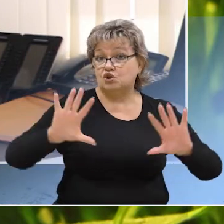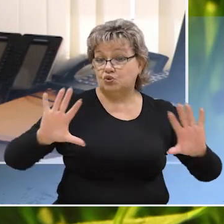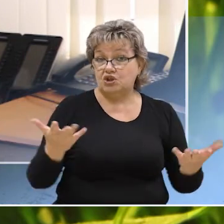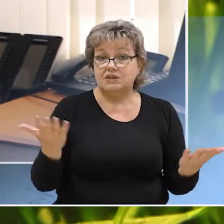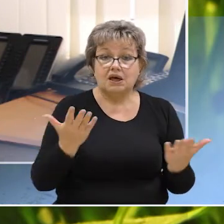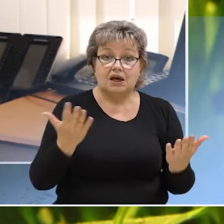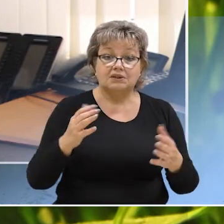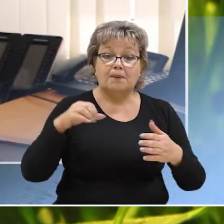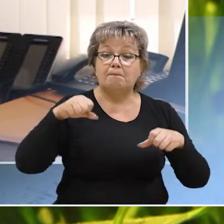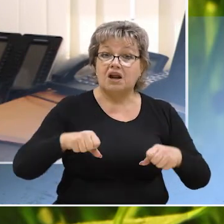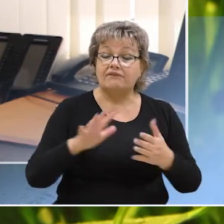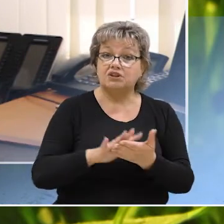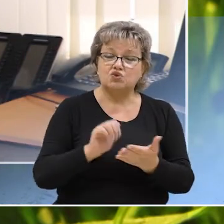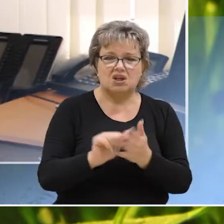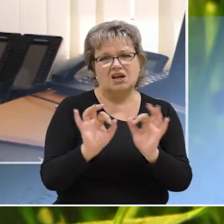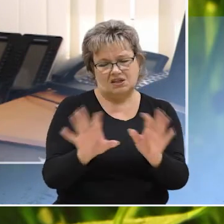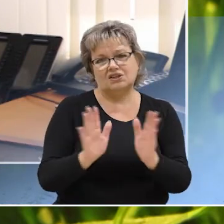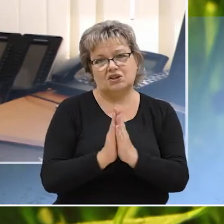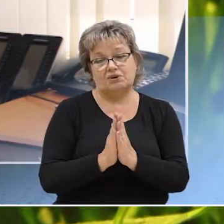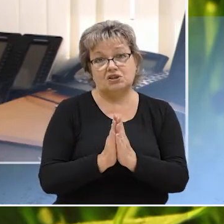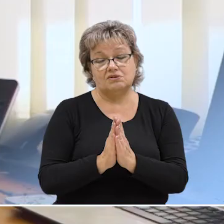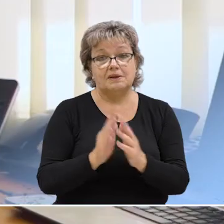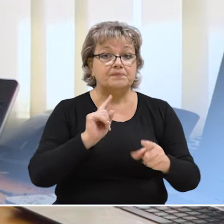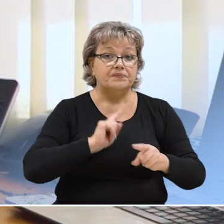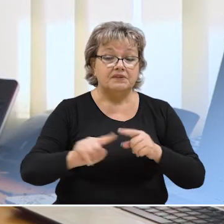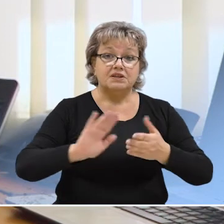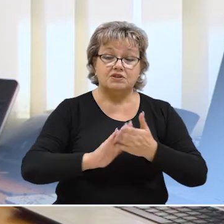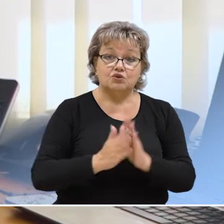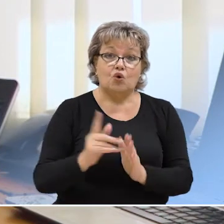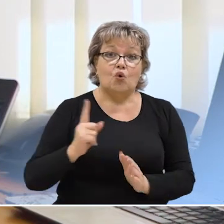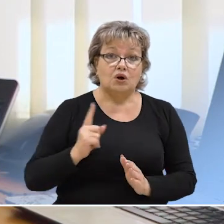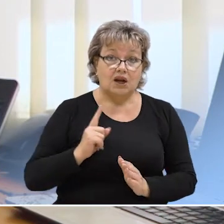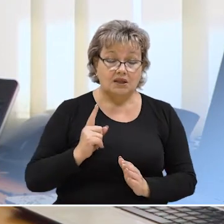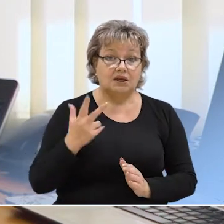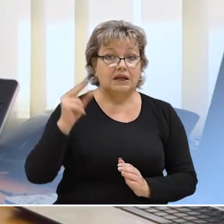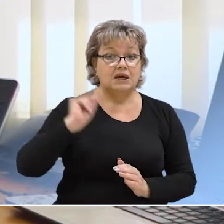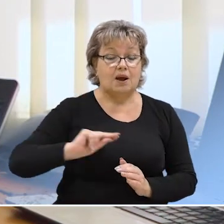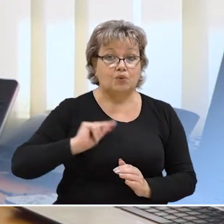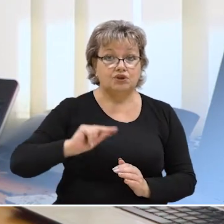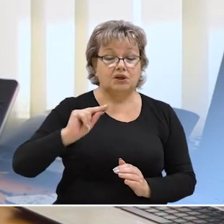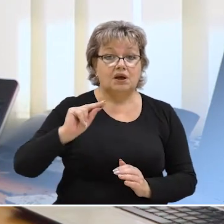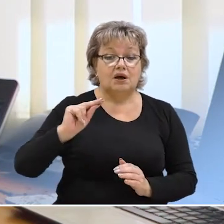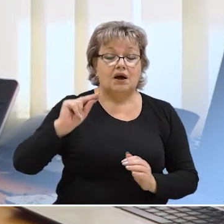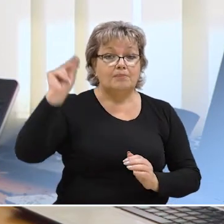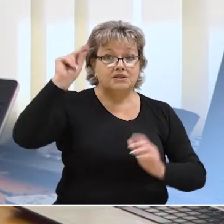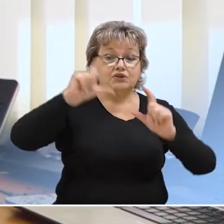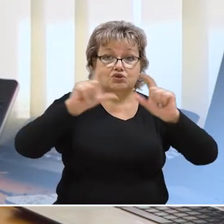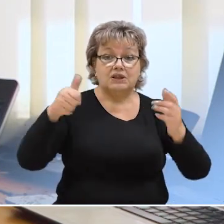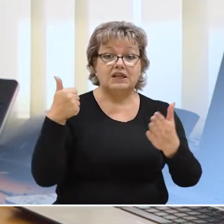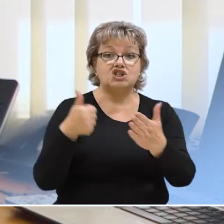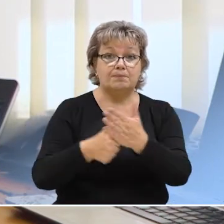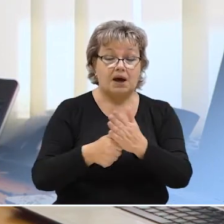случается нештатная ситуация, какая-то правонарушение. Расскажите, пожалуйста, об этом. В экстренной ситуации охранник или работник образовательного